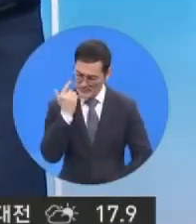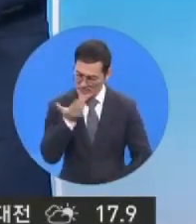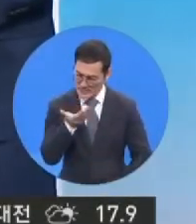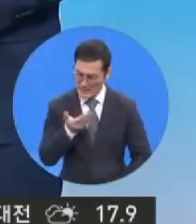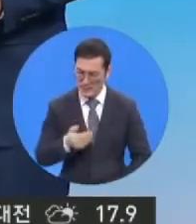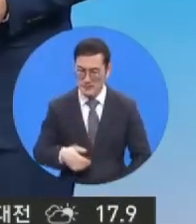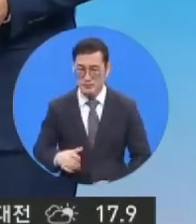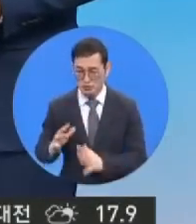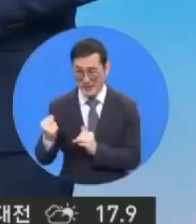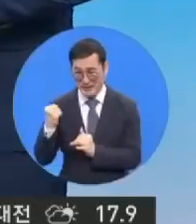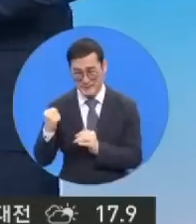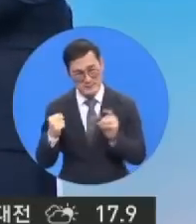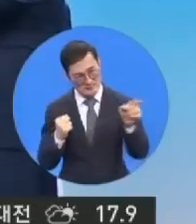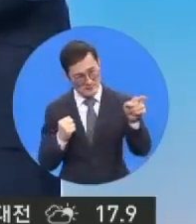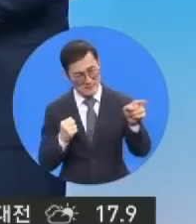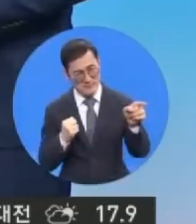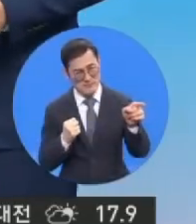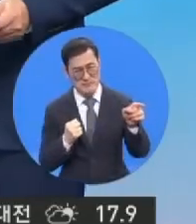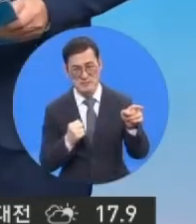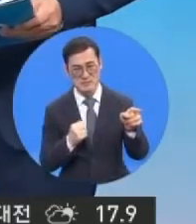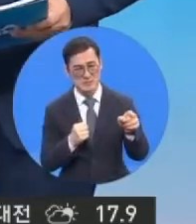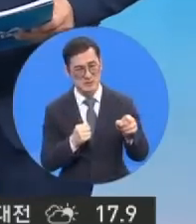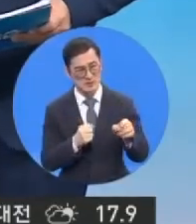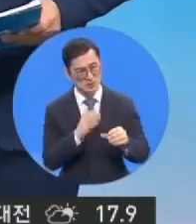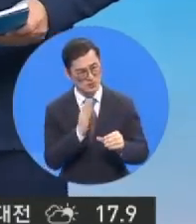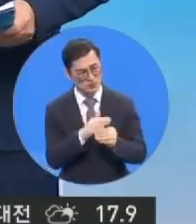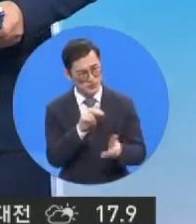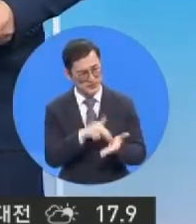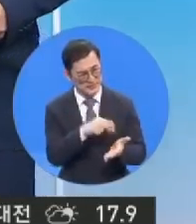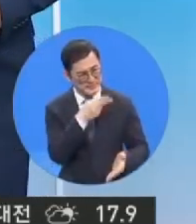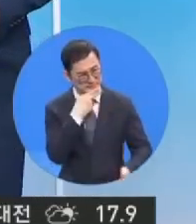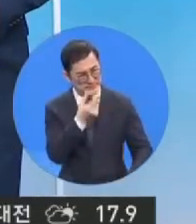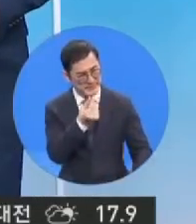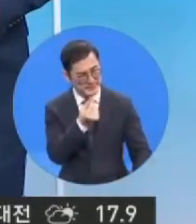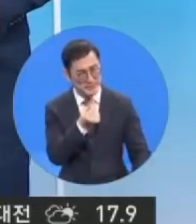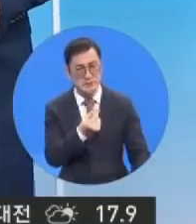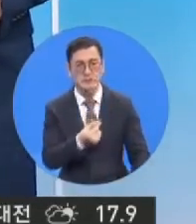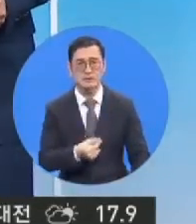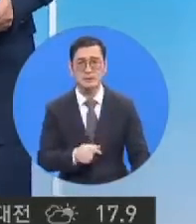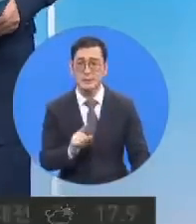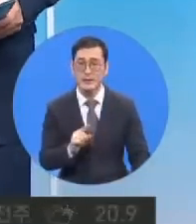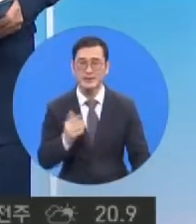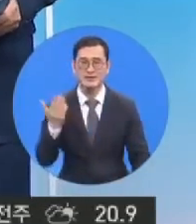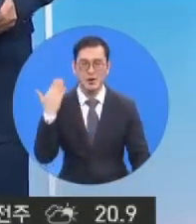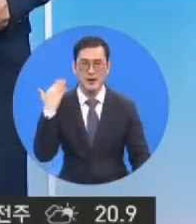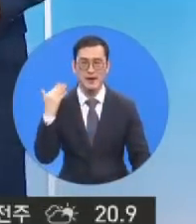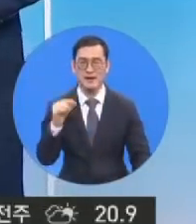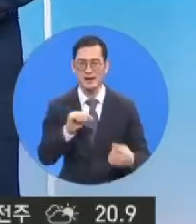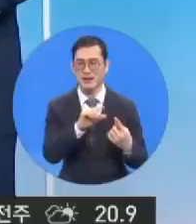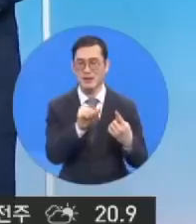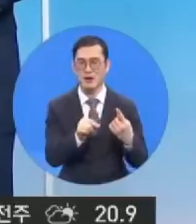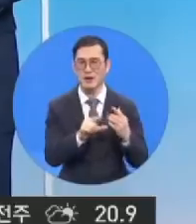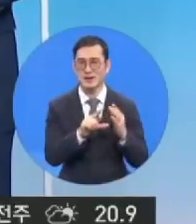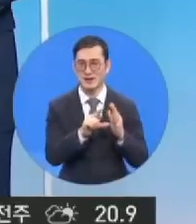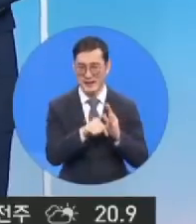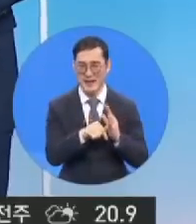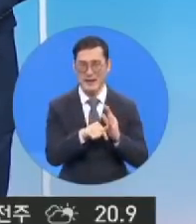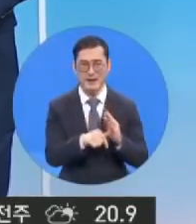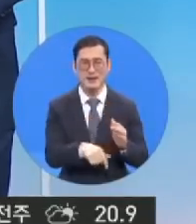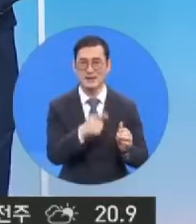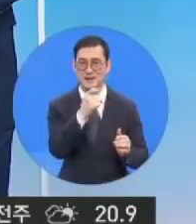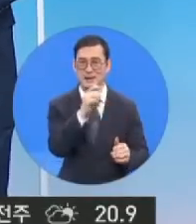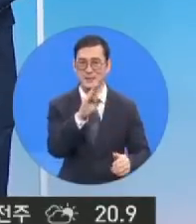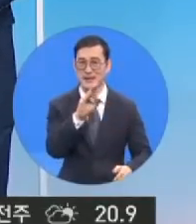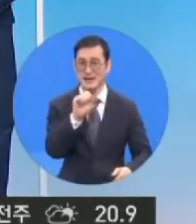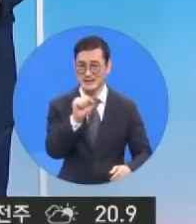이런 주장을 제기했습니다. 자 그러니까 지난 1월 논란이 됐던 TBS 방송의 일합시다